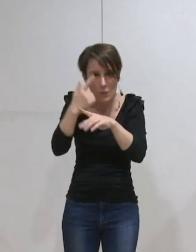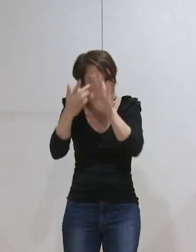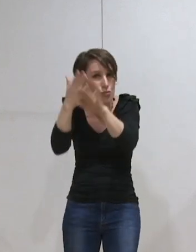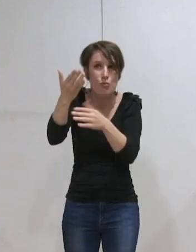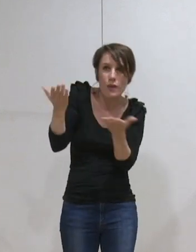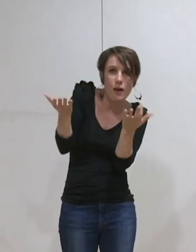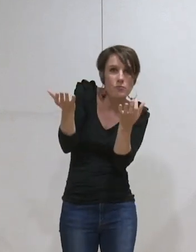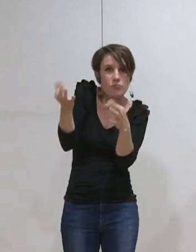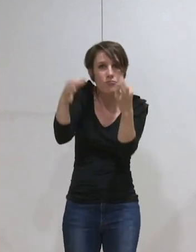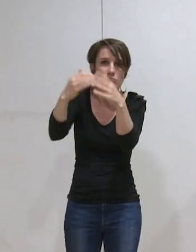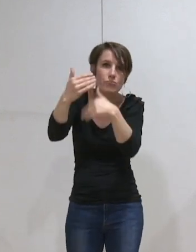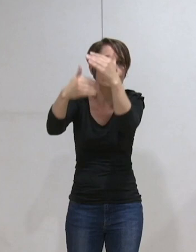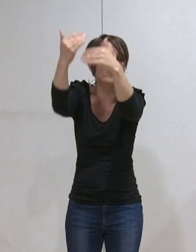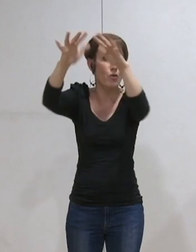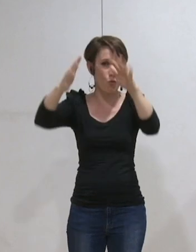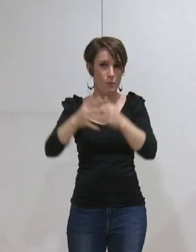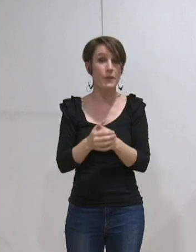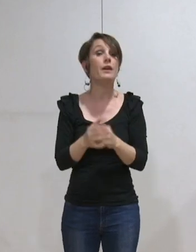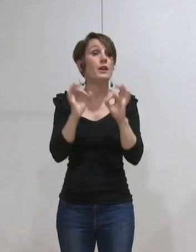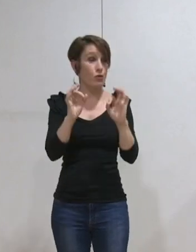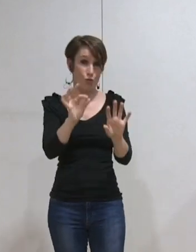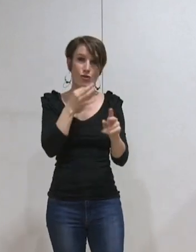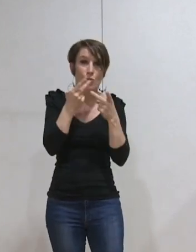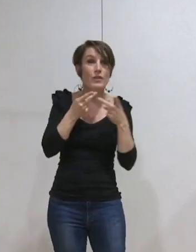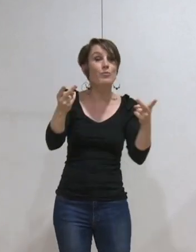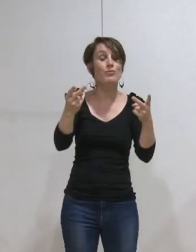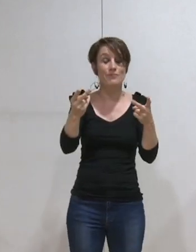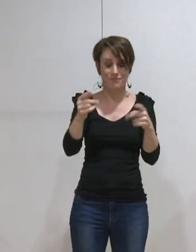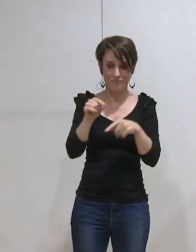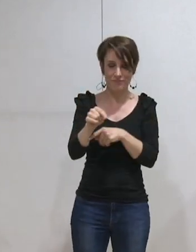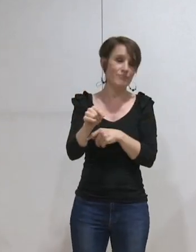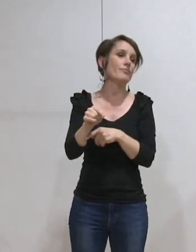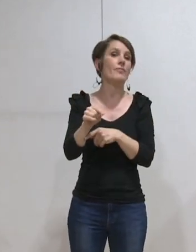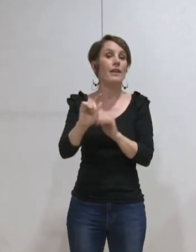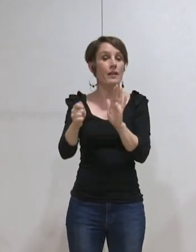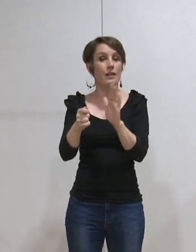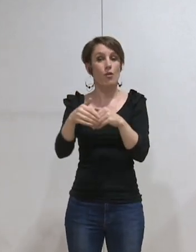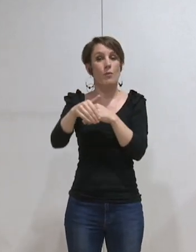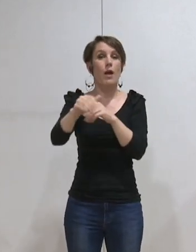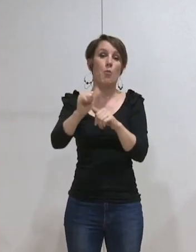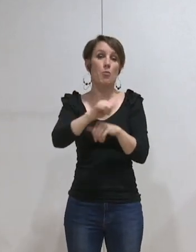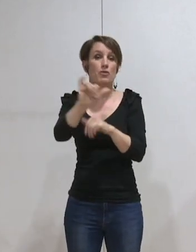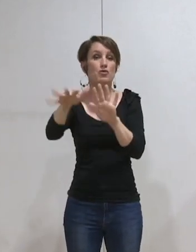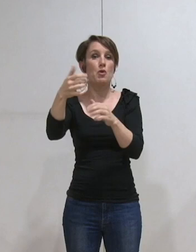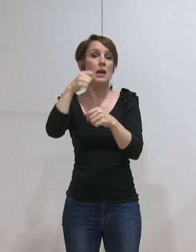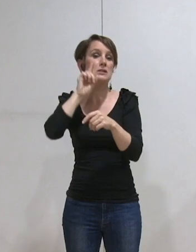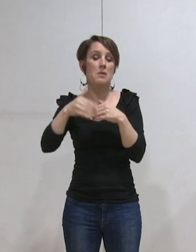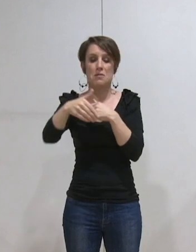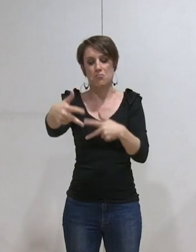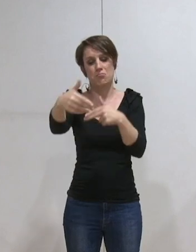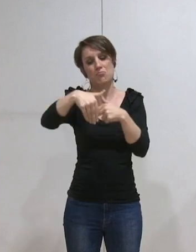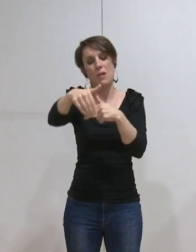annoncer que dans la première quinzaine de mai la ville va réunir l'État la Région le Département la